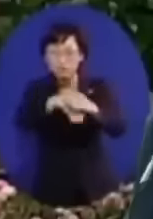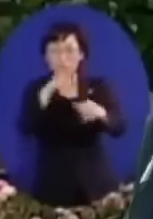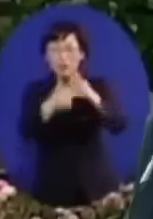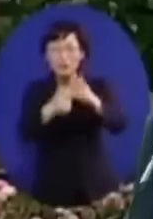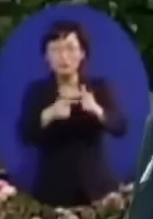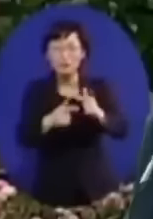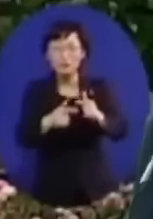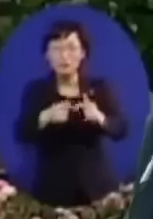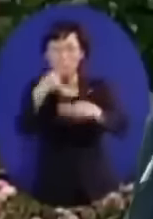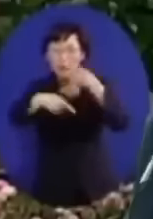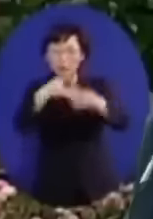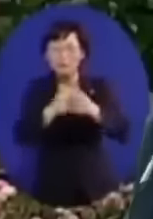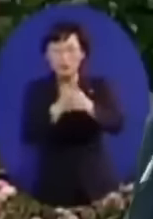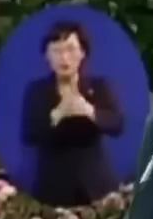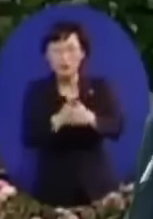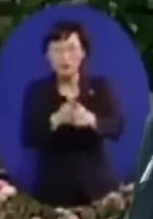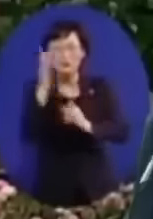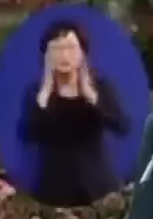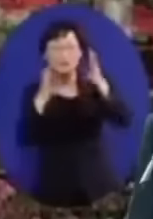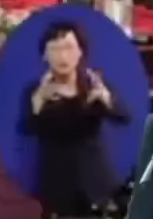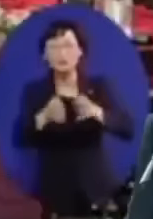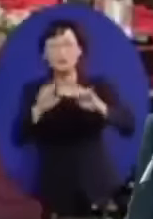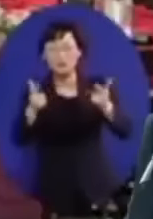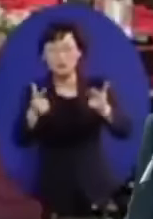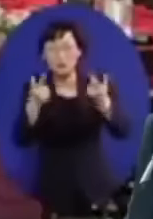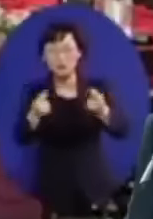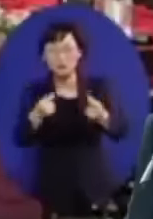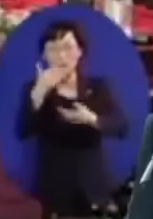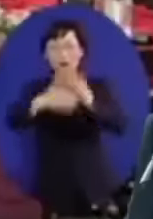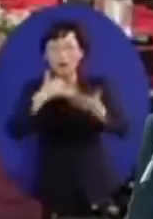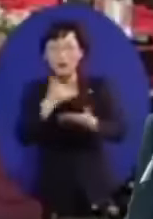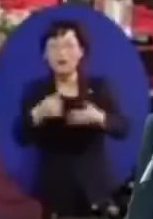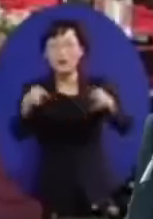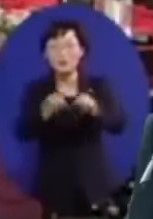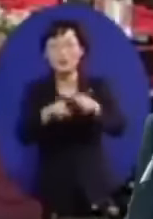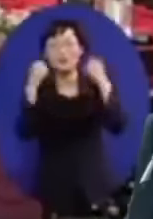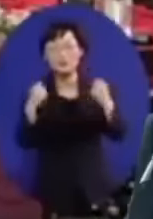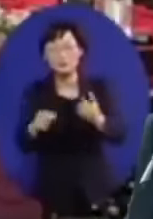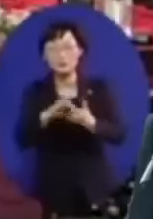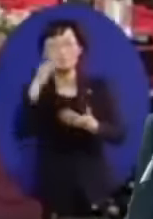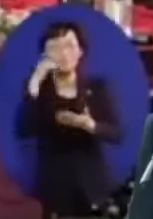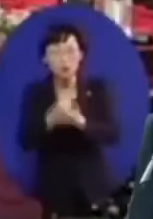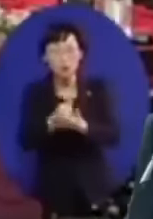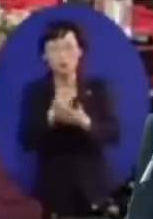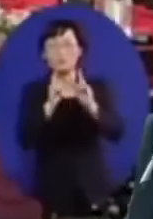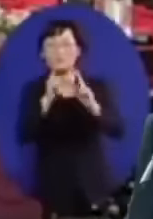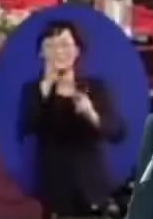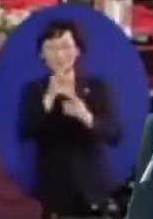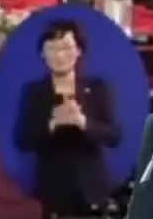마르지 아니함같이 하는 일마다 하나님이 같이 계시면 형통하게 되는 것을 말합니다.